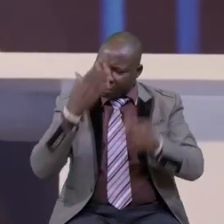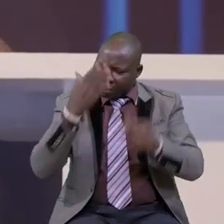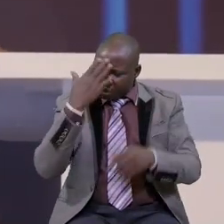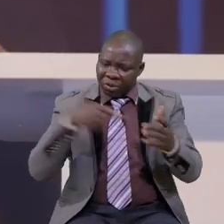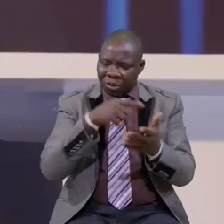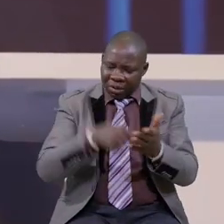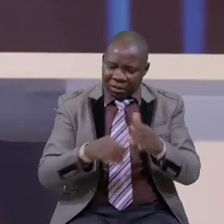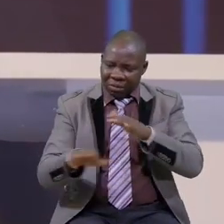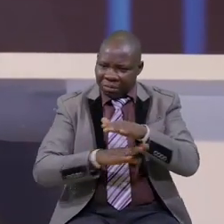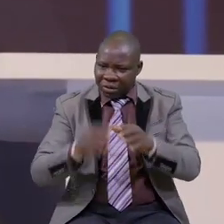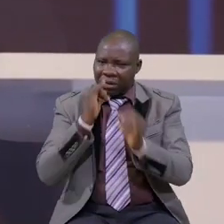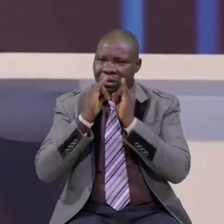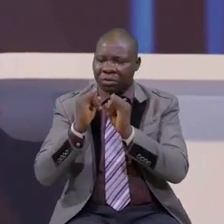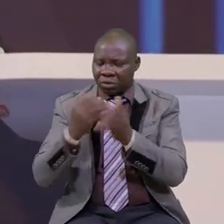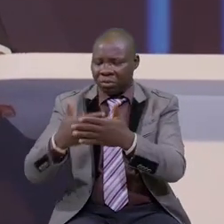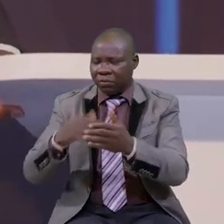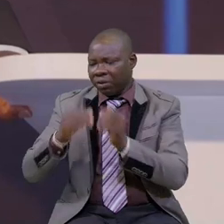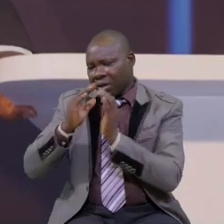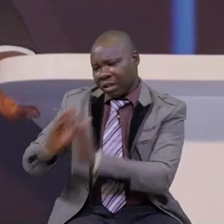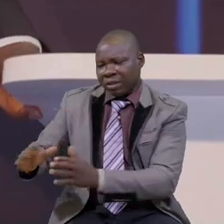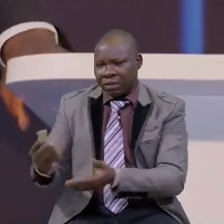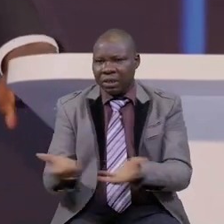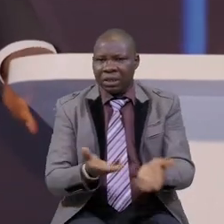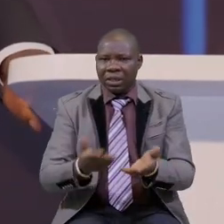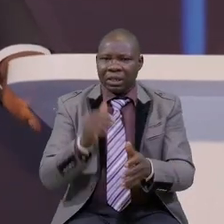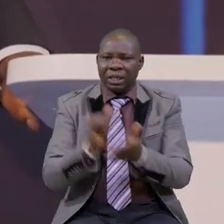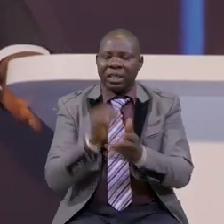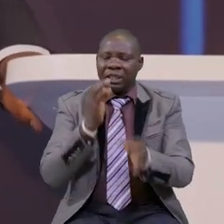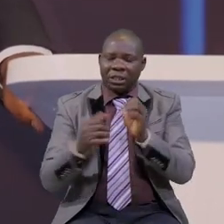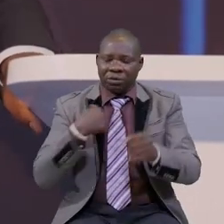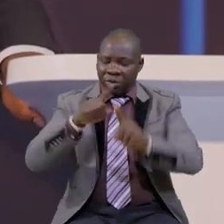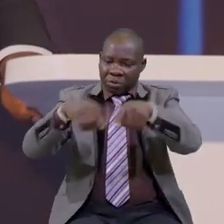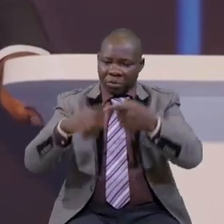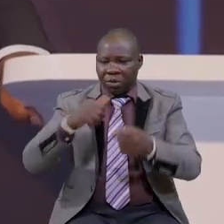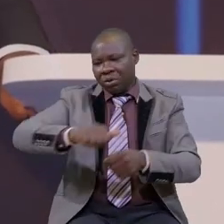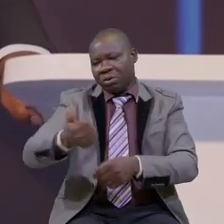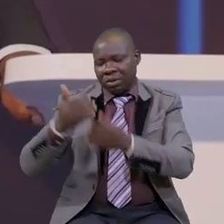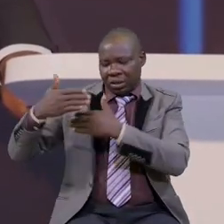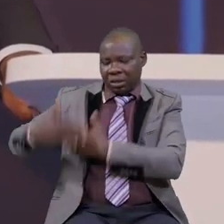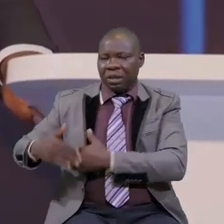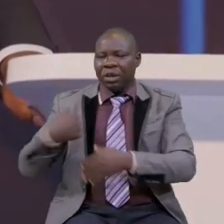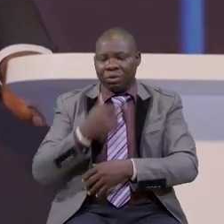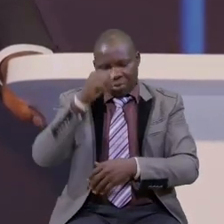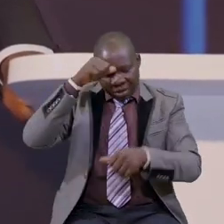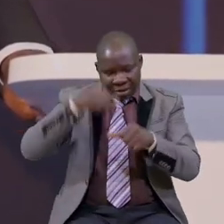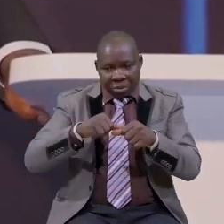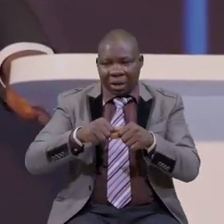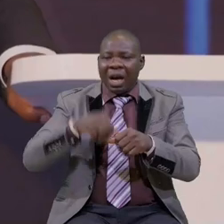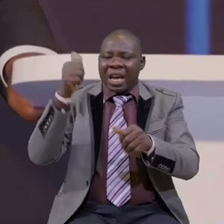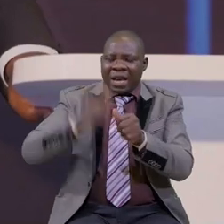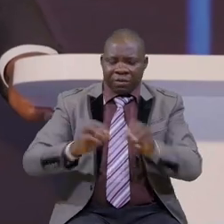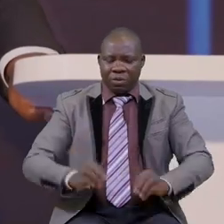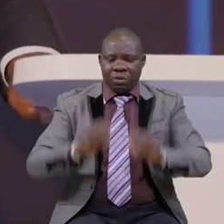de base avant de quitter la terre, que lorsque nous serons dans l'au-delà, nous allons nous rappeler toute opportunité que nous avions